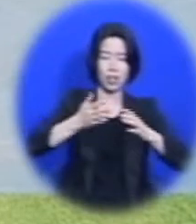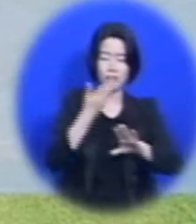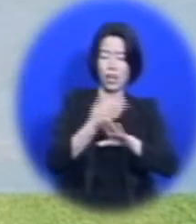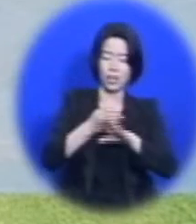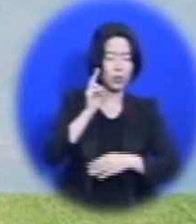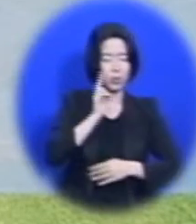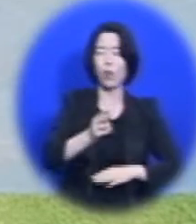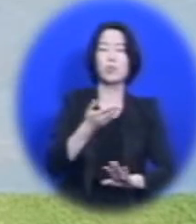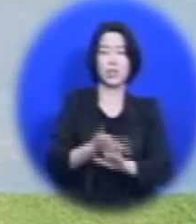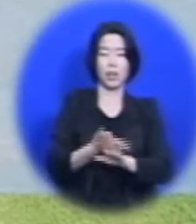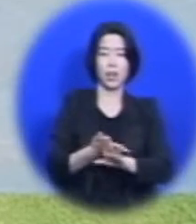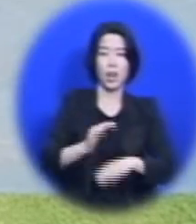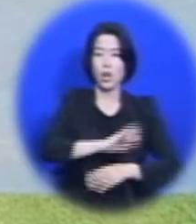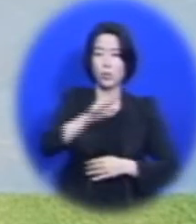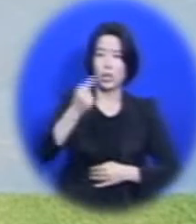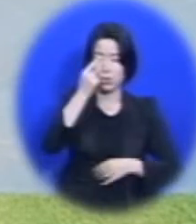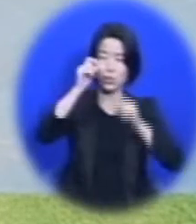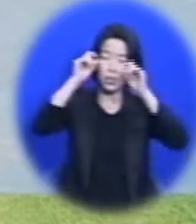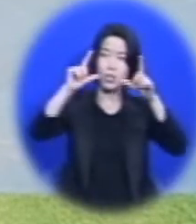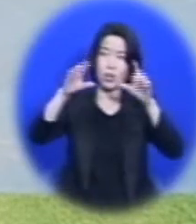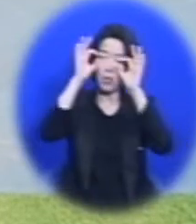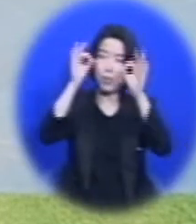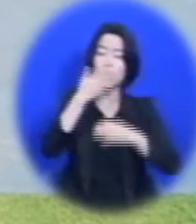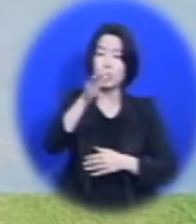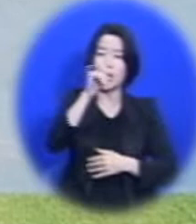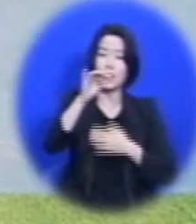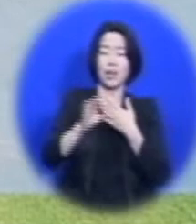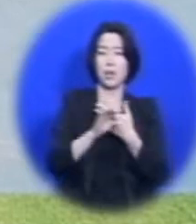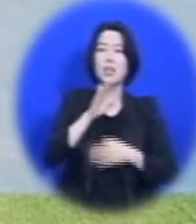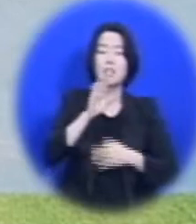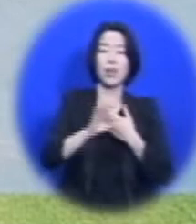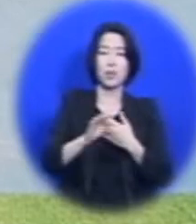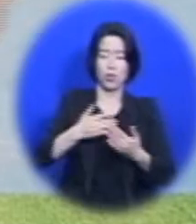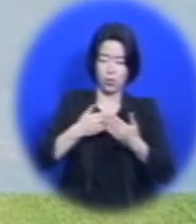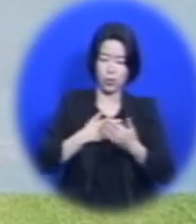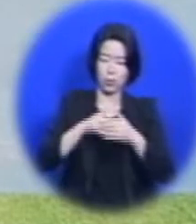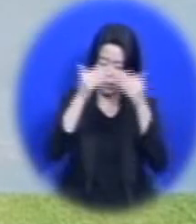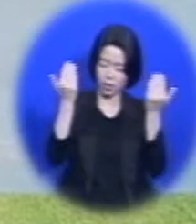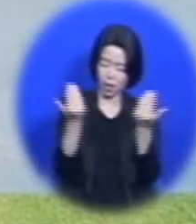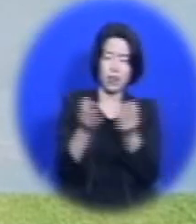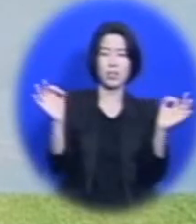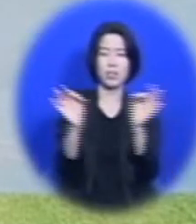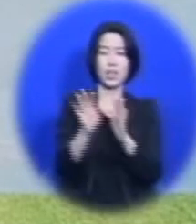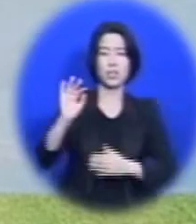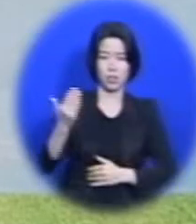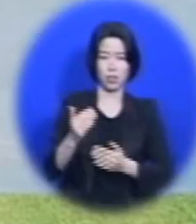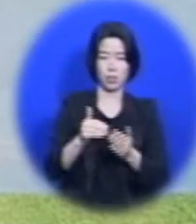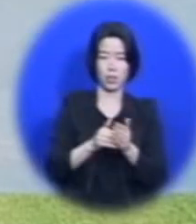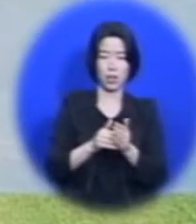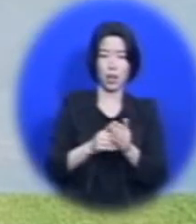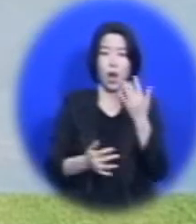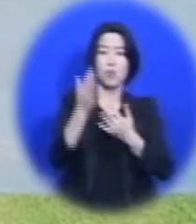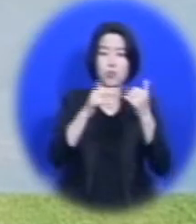때문에 우리가 눈이 뜨여서 볼 수만 있게 된다면 그러면 두려움은 다 사라지게 됩니다.